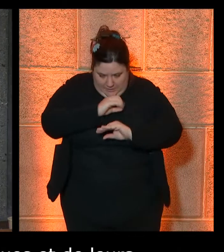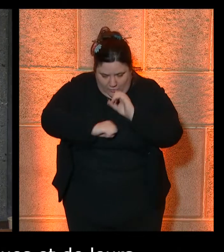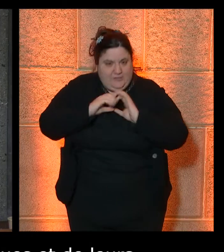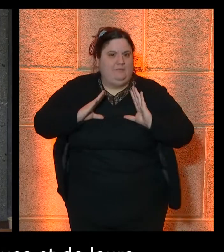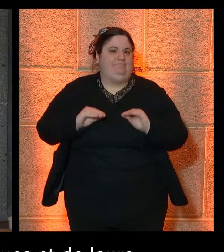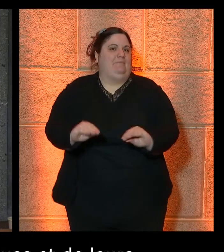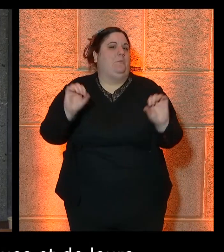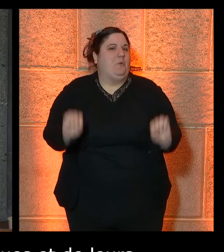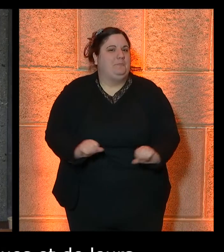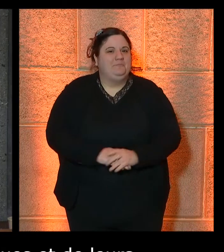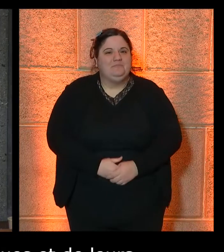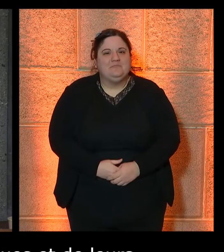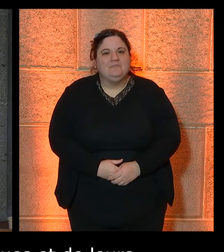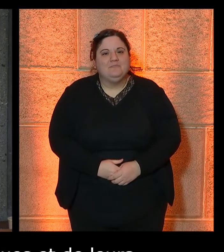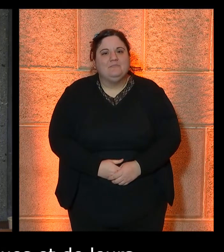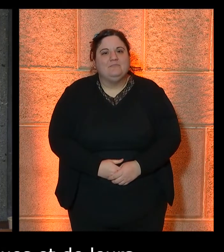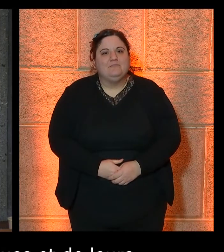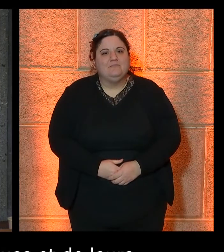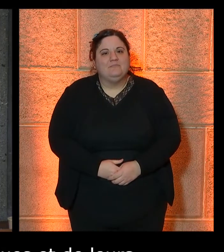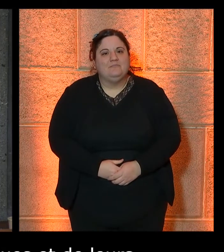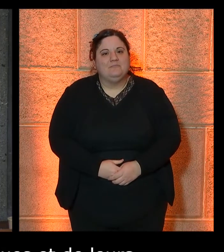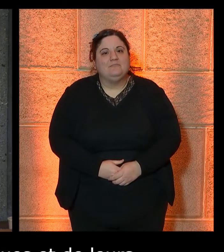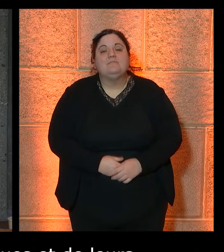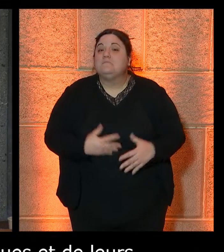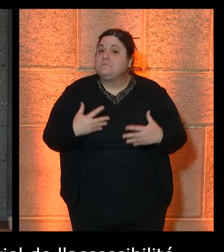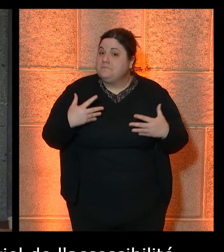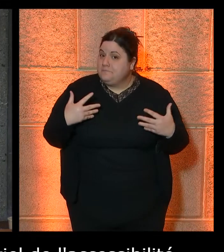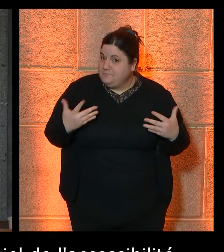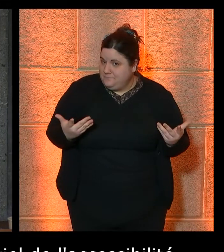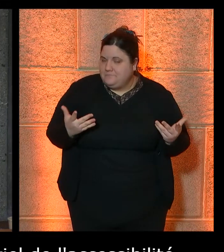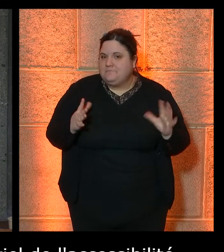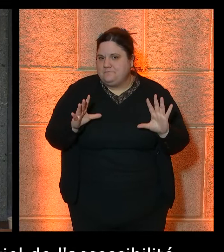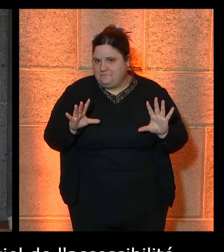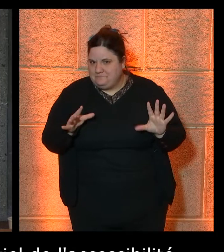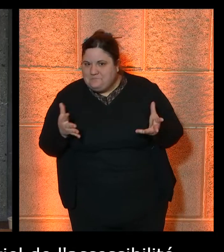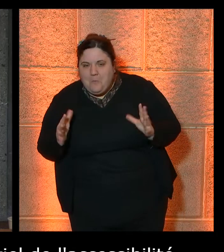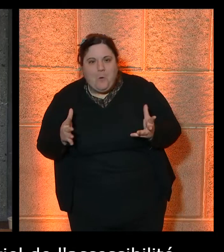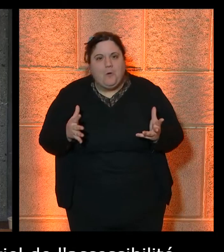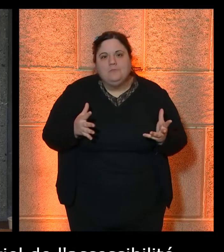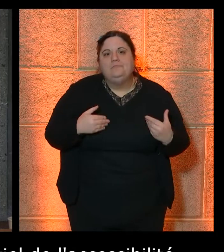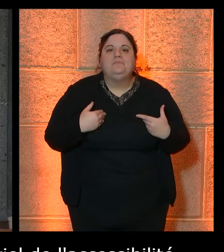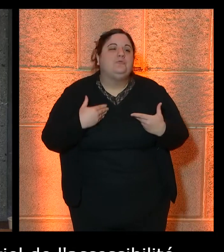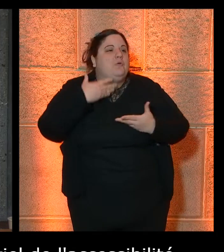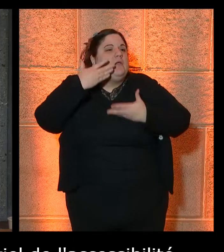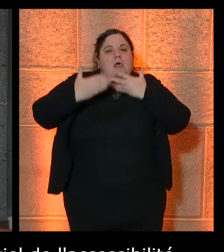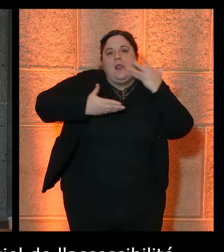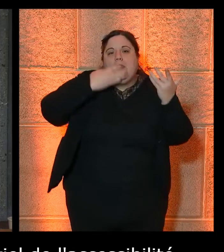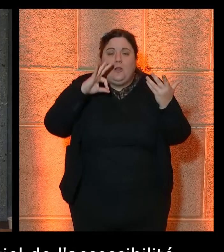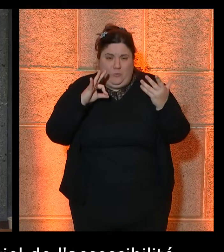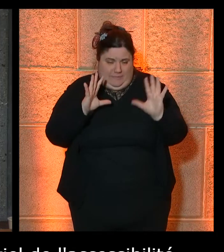présent. Alors pour que les choses puissent réellement se faire, qu'on ne t'arrête pas à tes bonnes